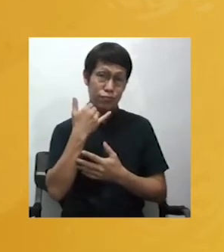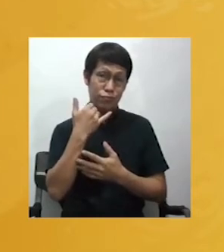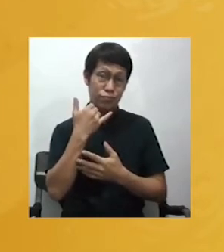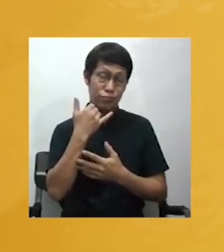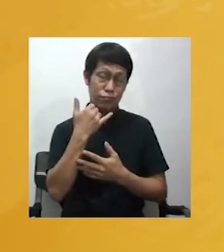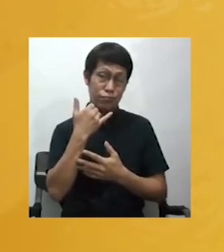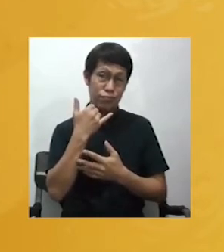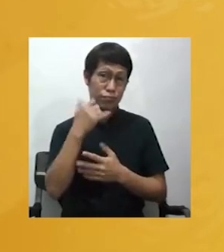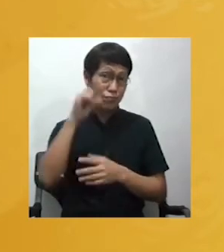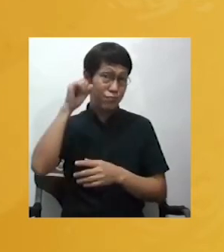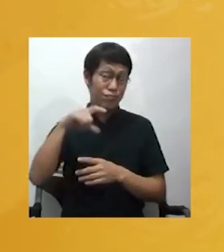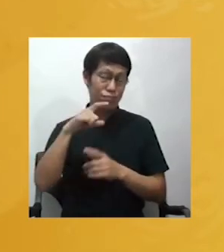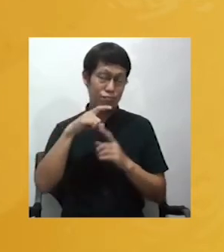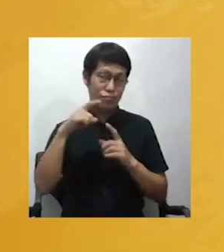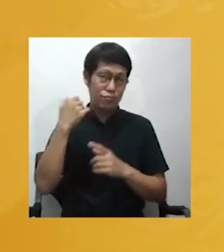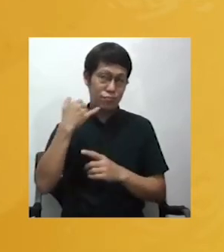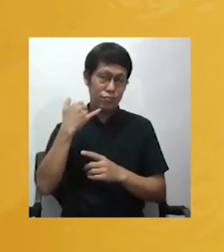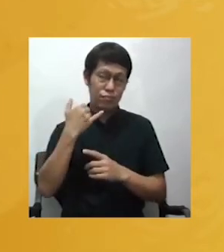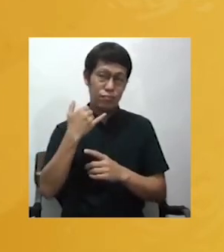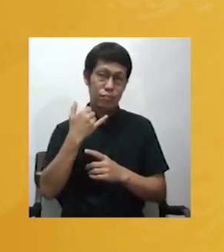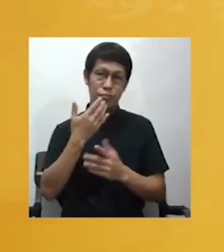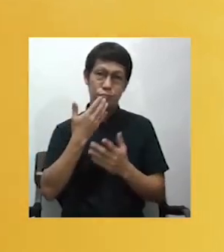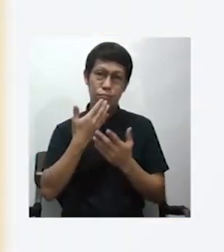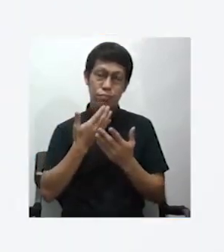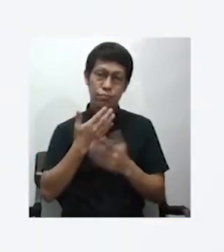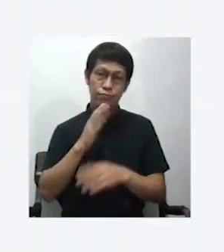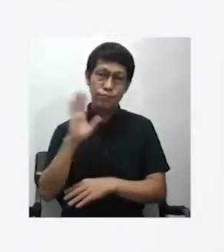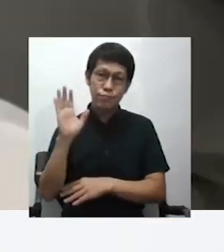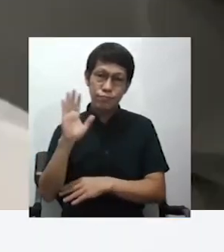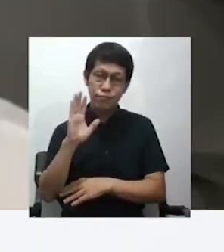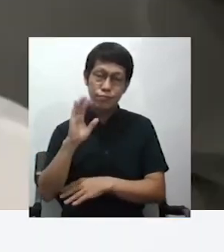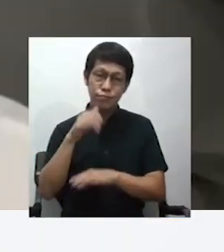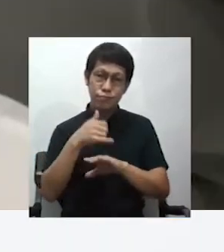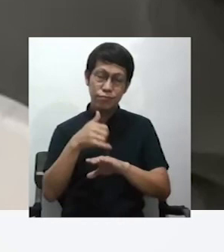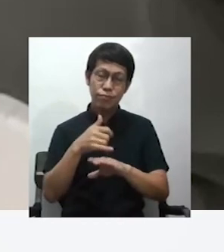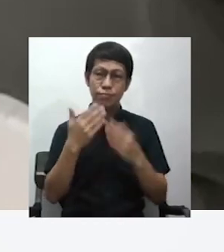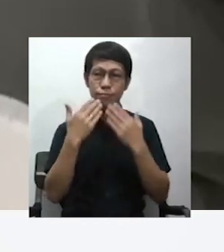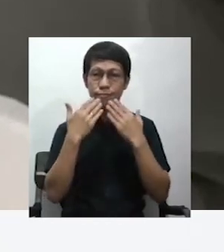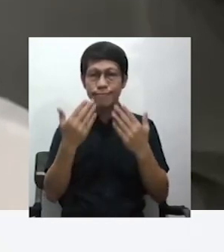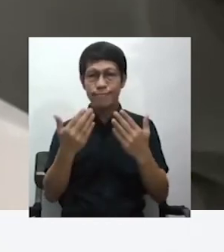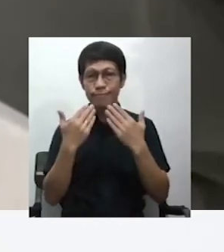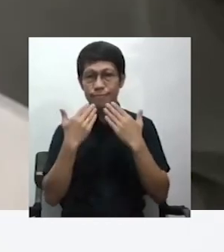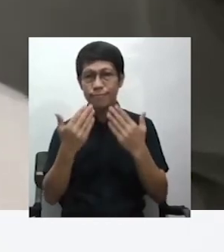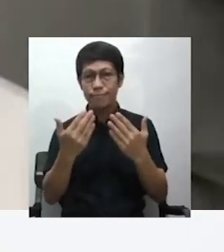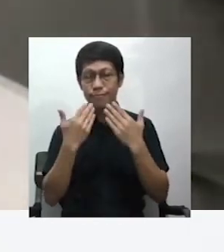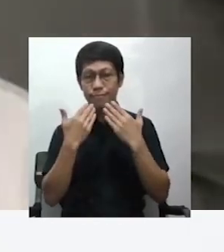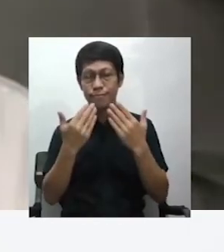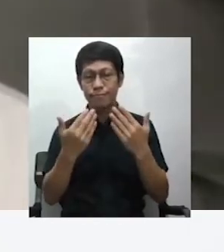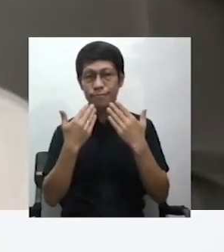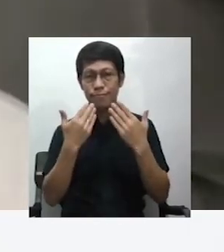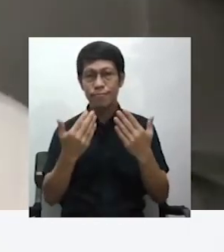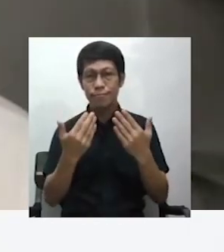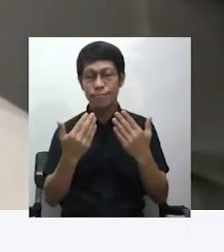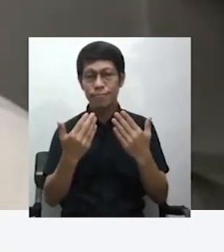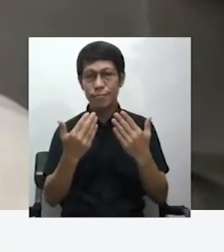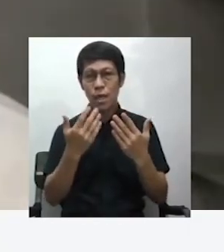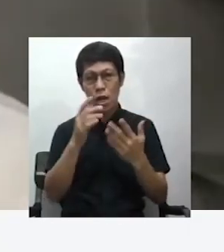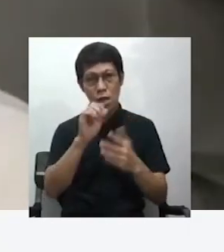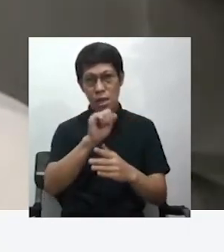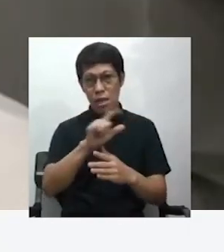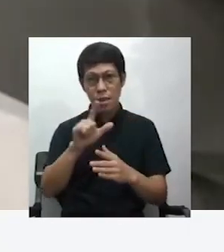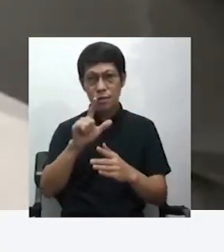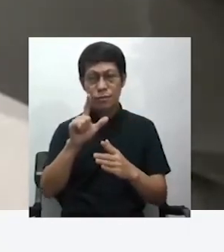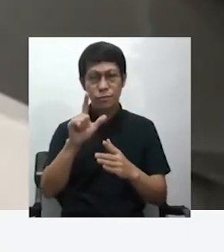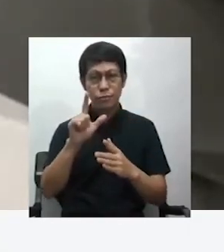kanyang kapatid ng telepono ay ipa-flash natin. Goodbye, June. Thank you very much.